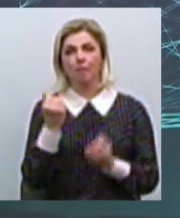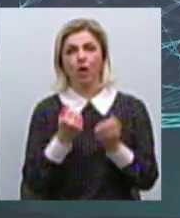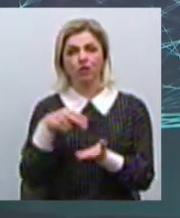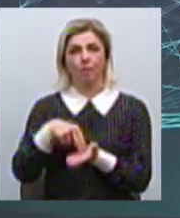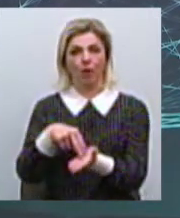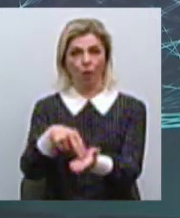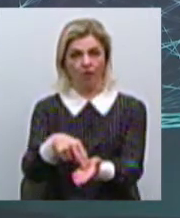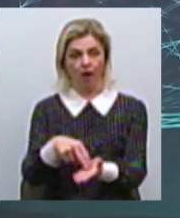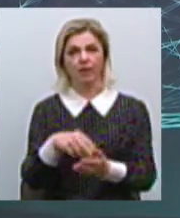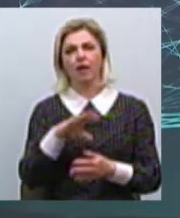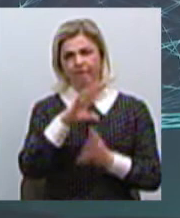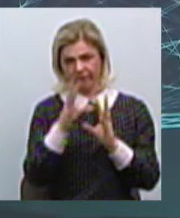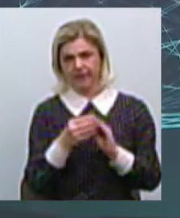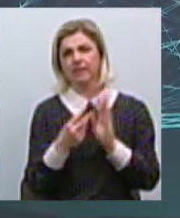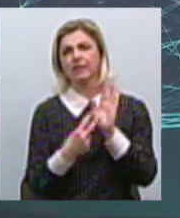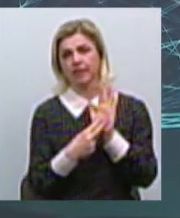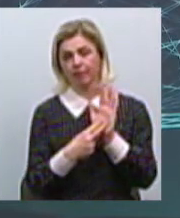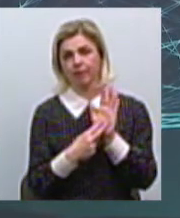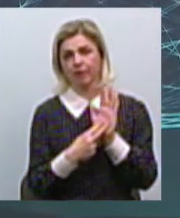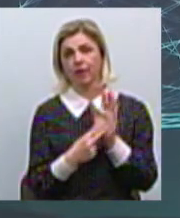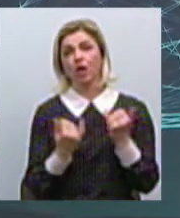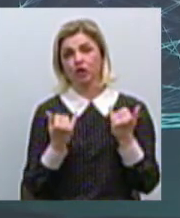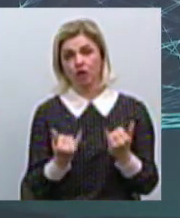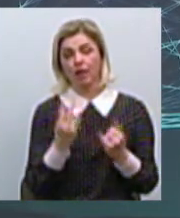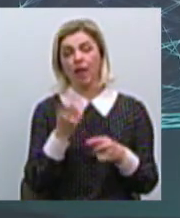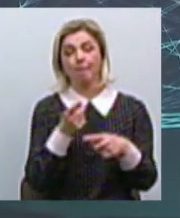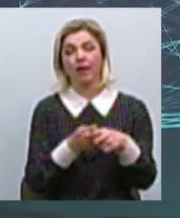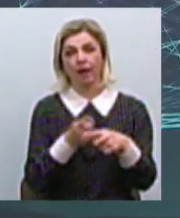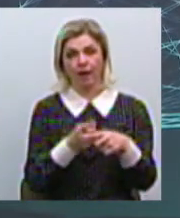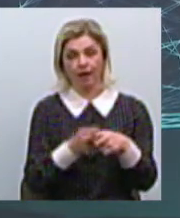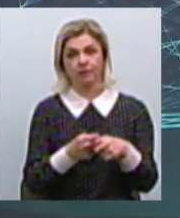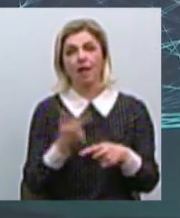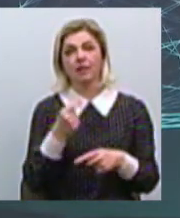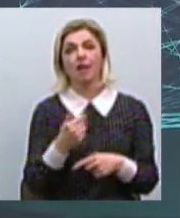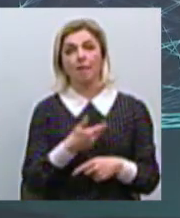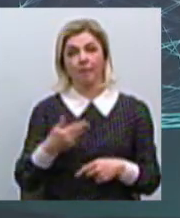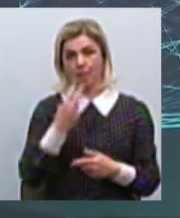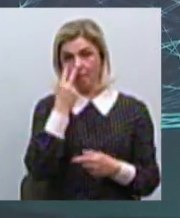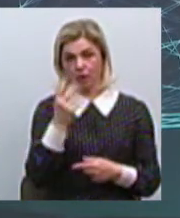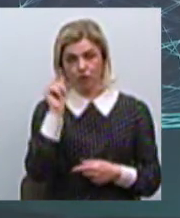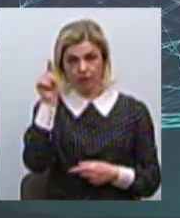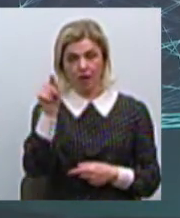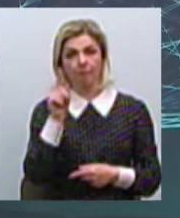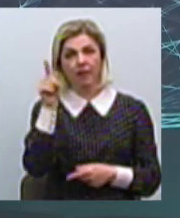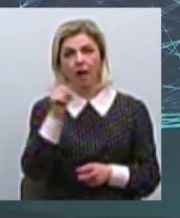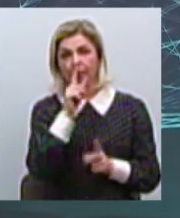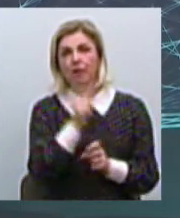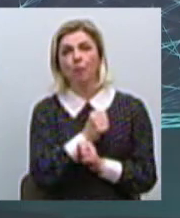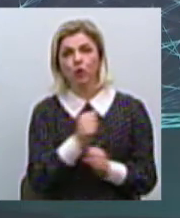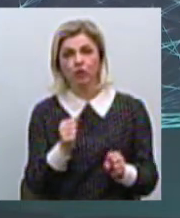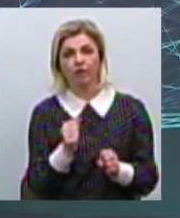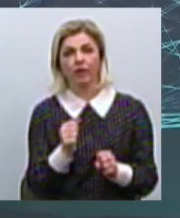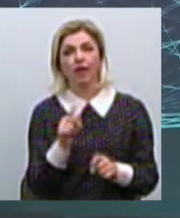7, але на даному перехресті, який ми бачили з вами, то там неможливо